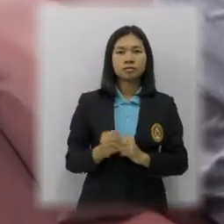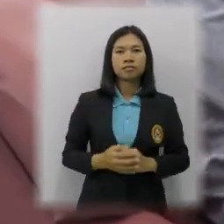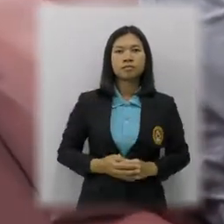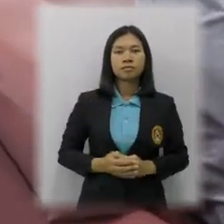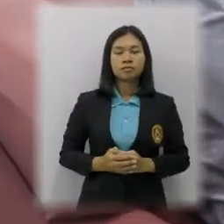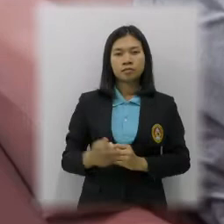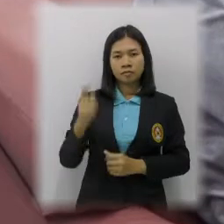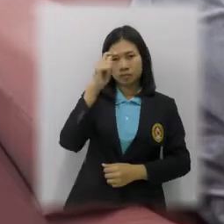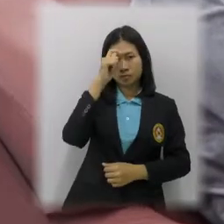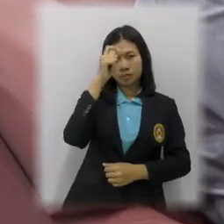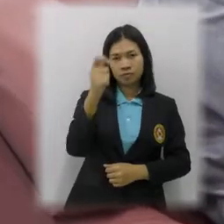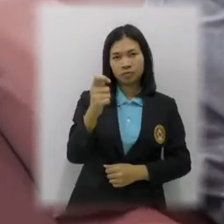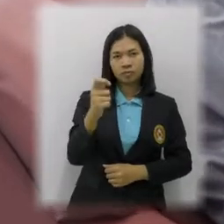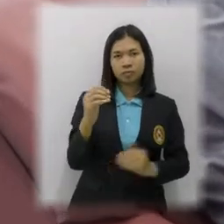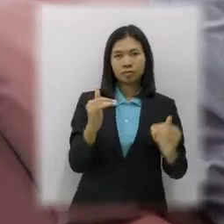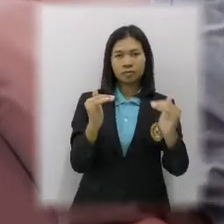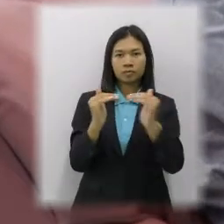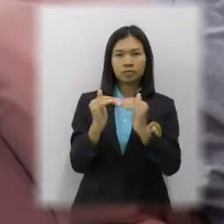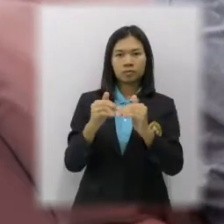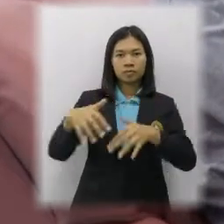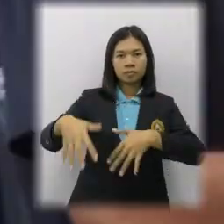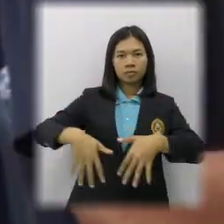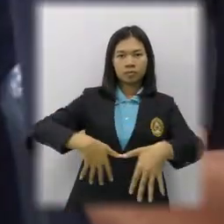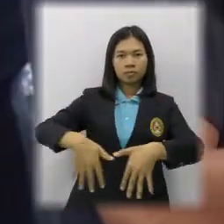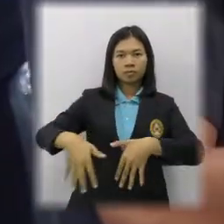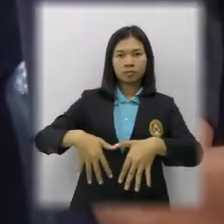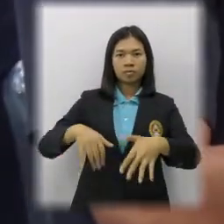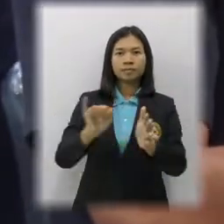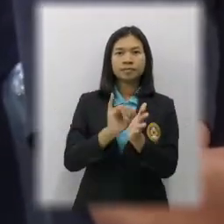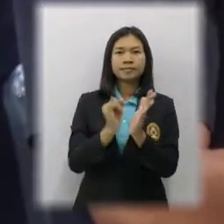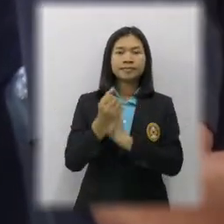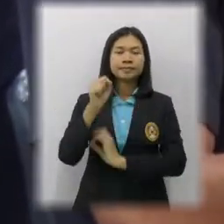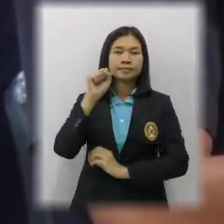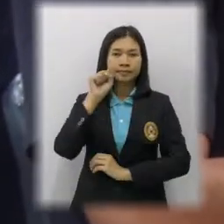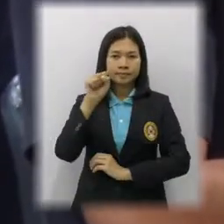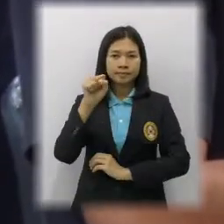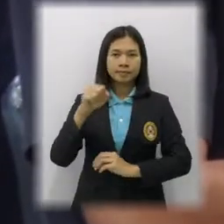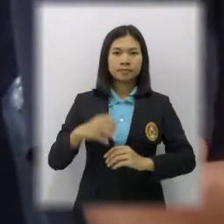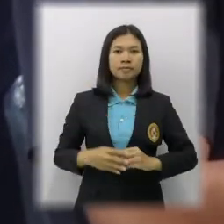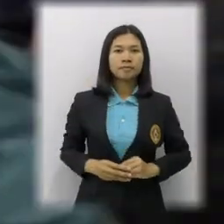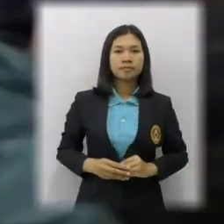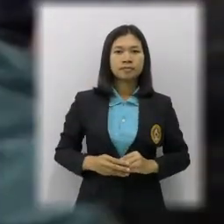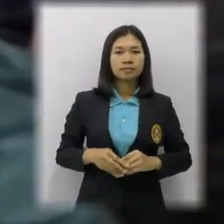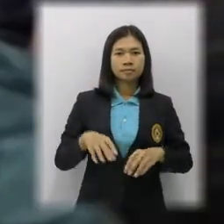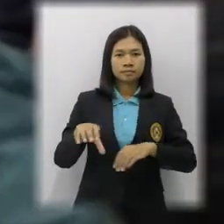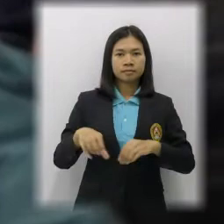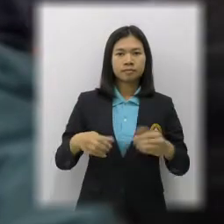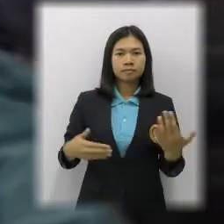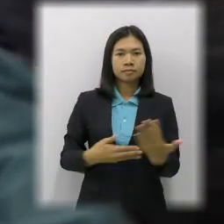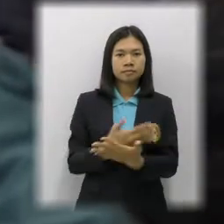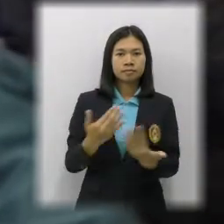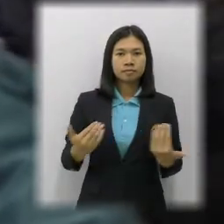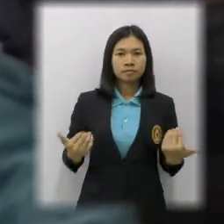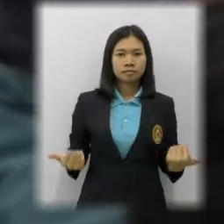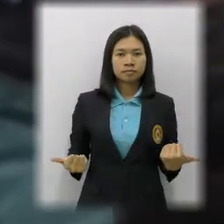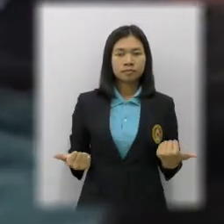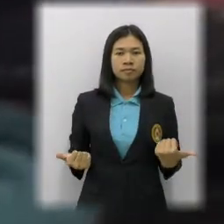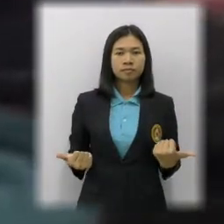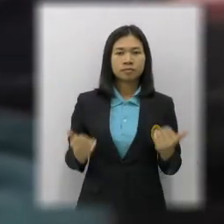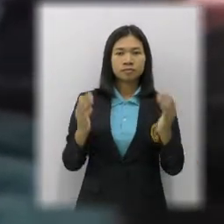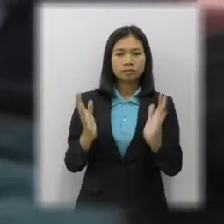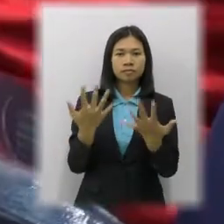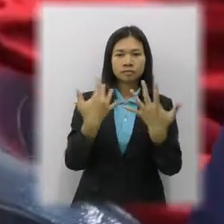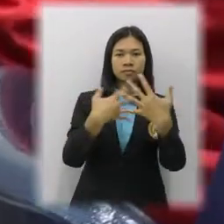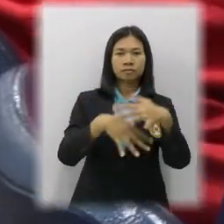มภายใต้การเคารพสิทธิชุมชนของผู้คนในท้องถิ่นจังหวัดสกลนครในการจัดเวทีเสวนาครั้ง